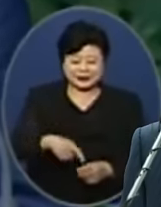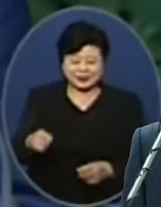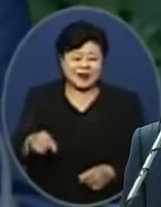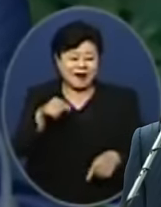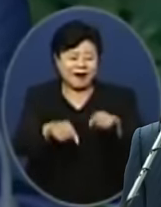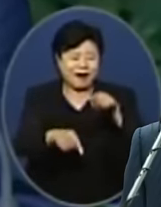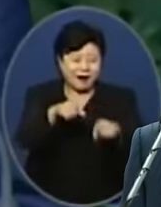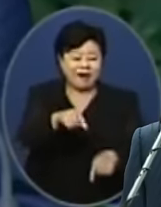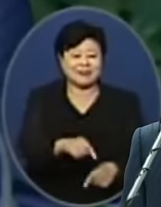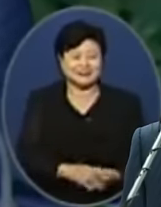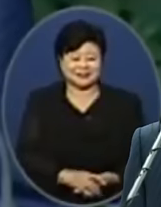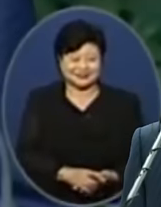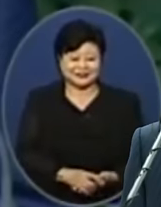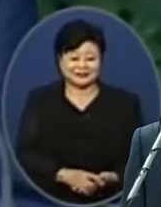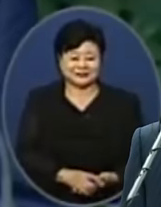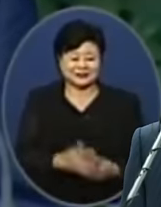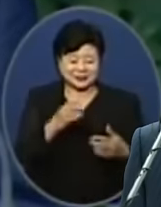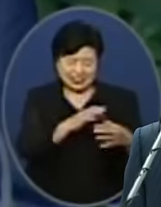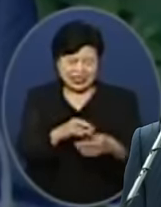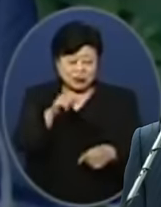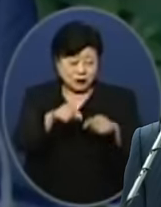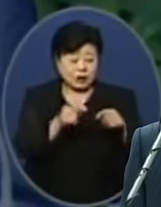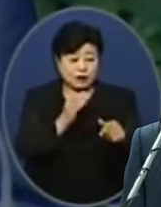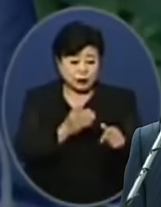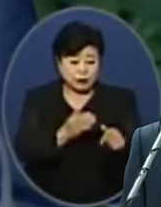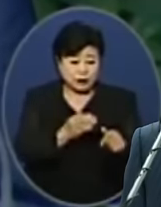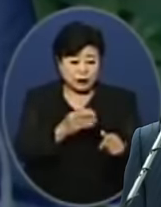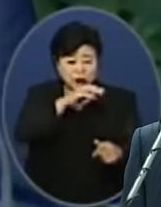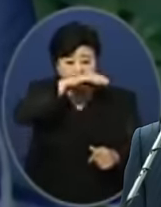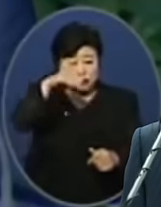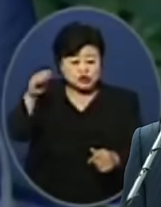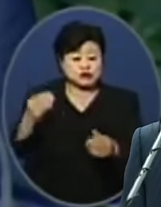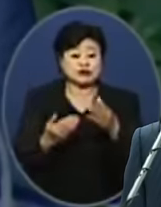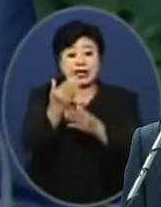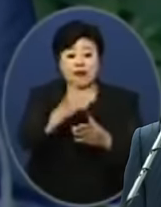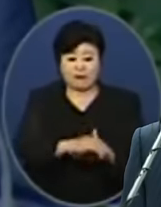걷고 늘 걸으십시오. 그러면 근육이 생깁니다.